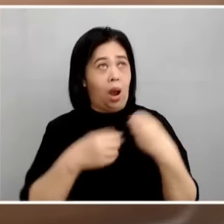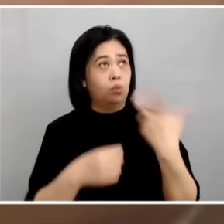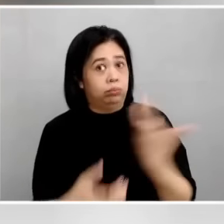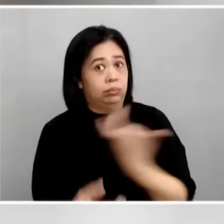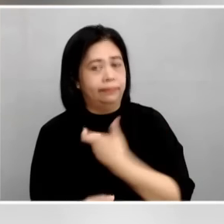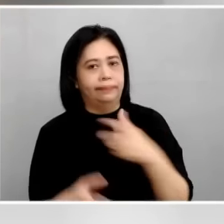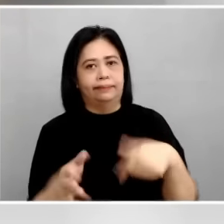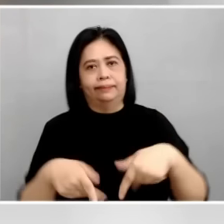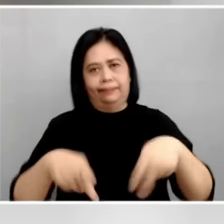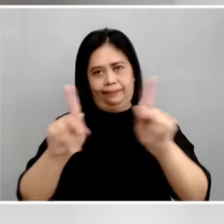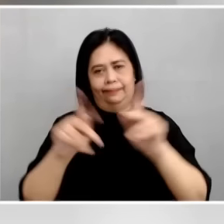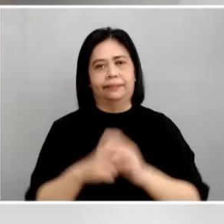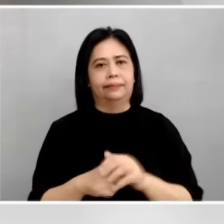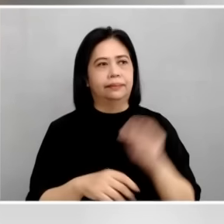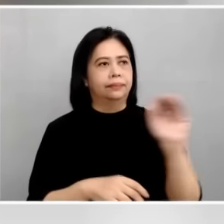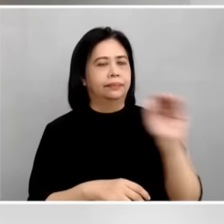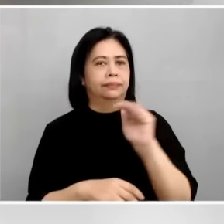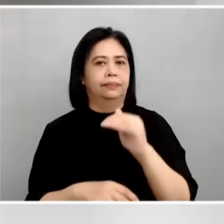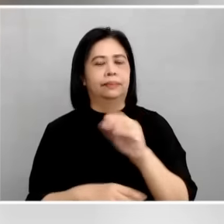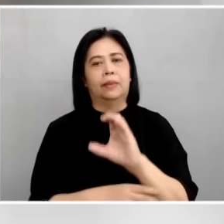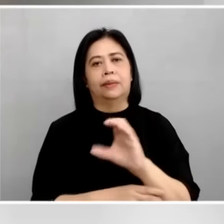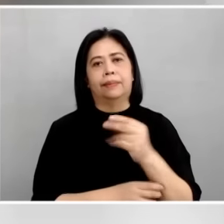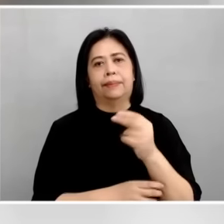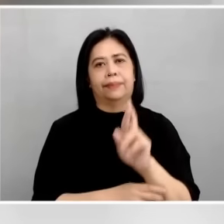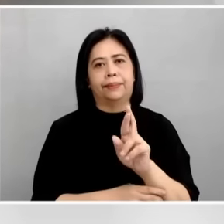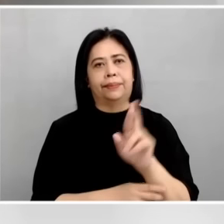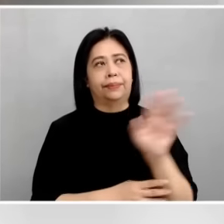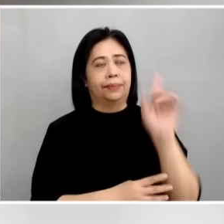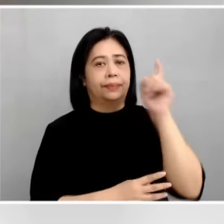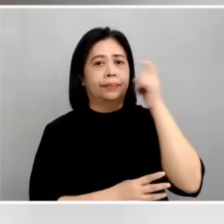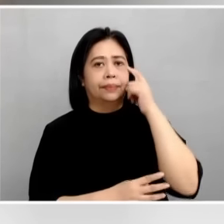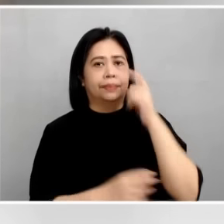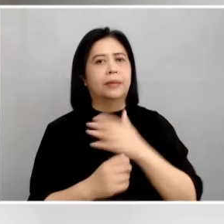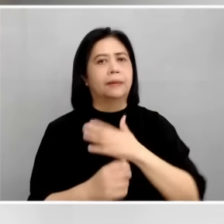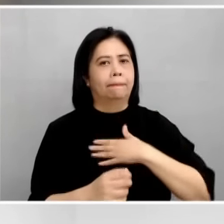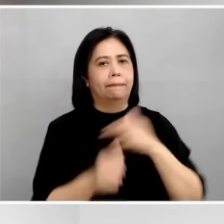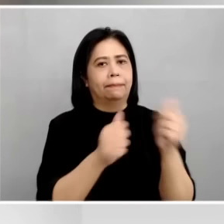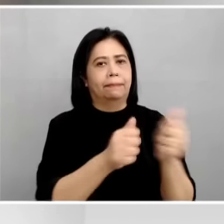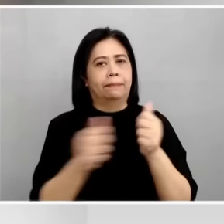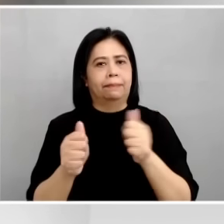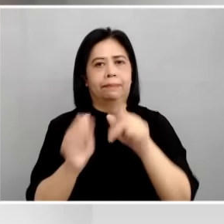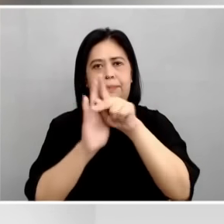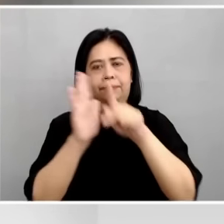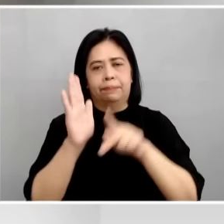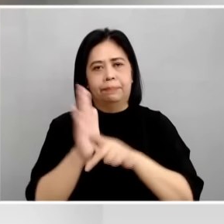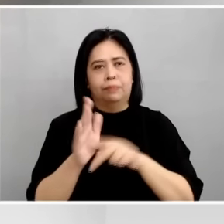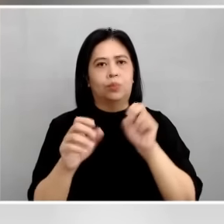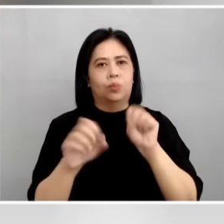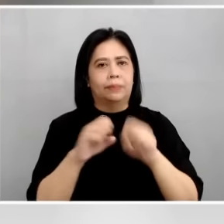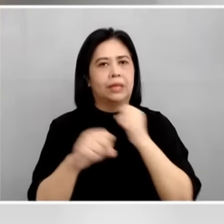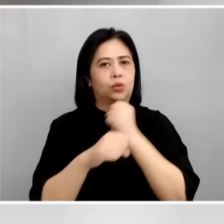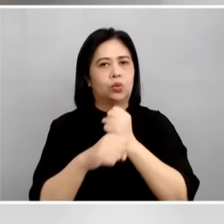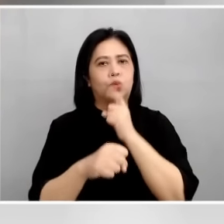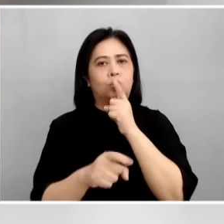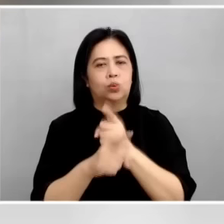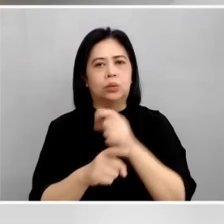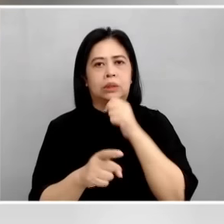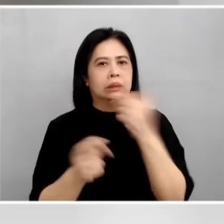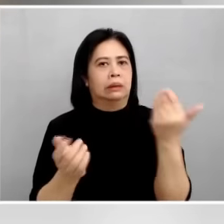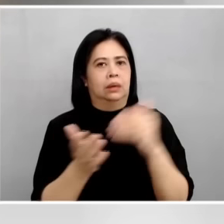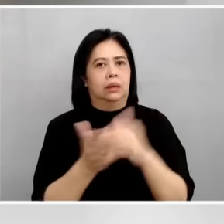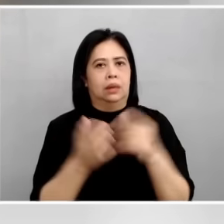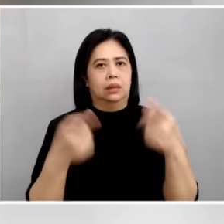magpabakuna. Panawagan naman ng Commission on Human Rights sa gobyerno ayusin ang mga protocols para masiguro na hindi na mauulit pa ang